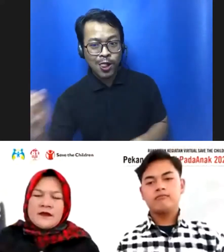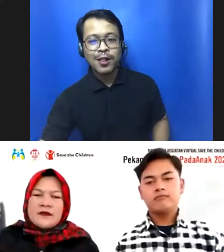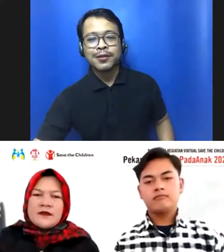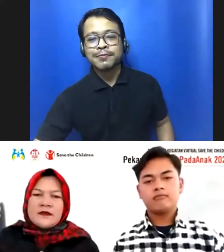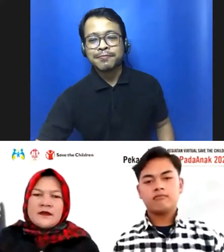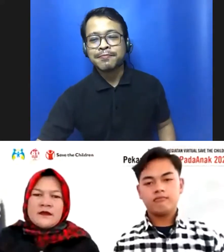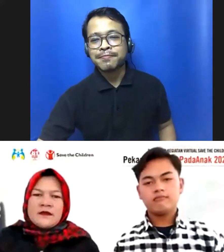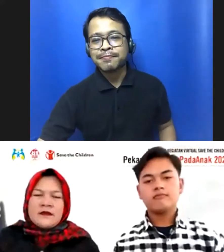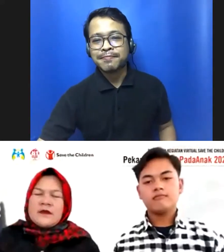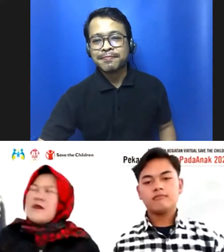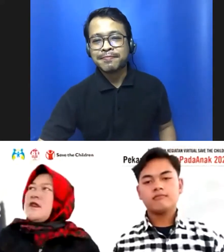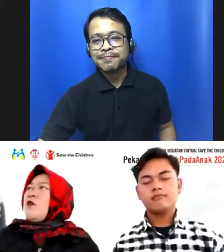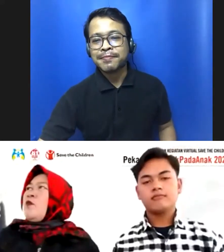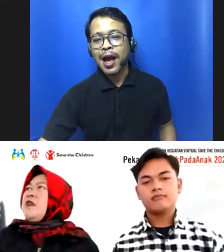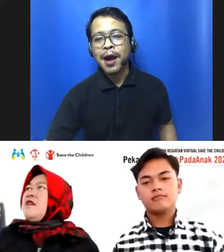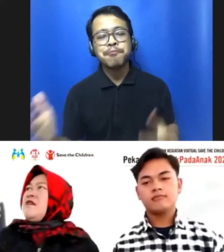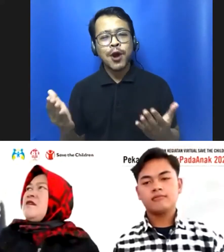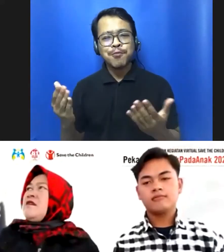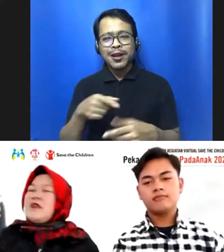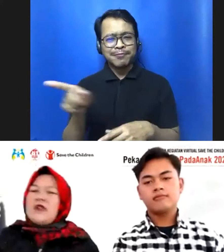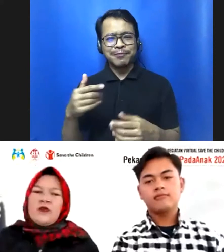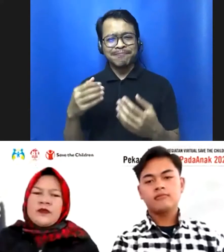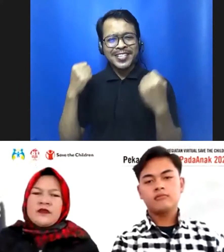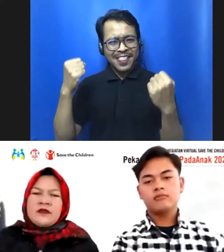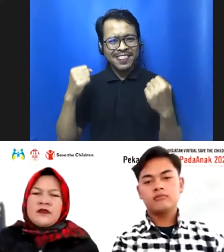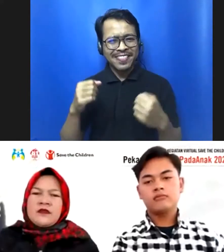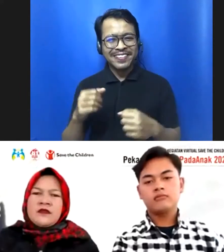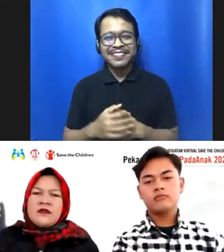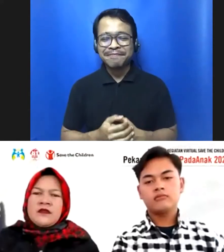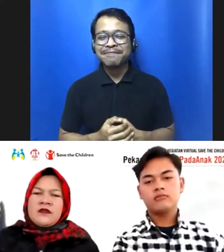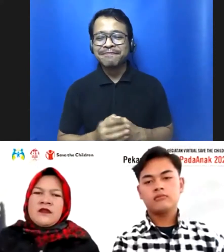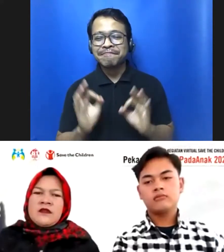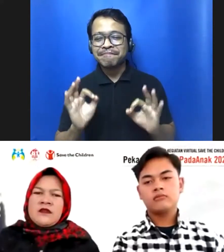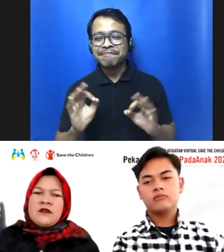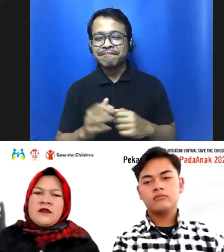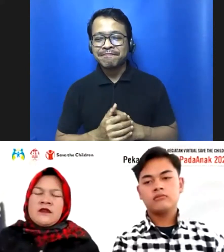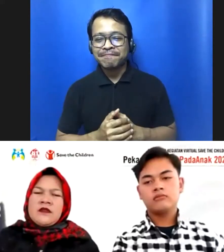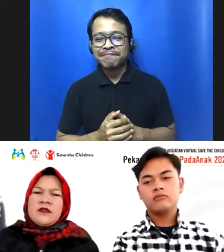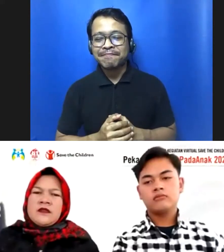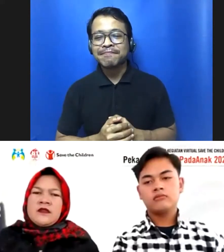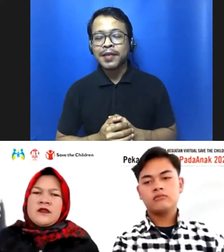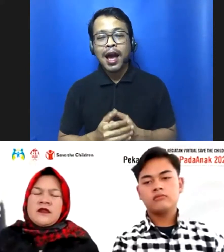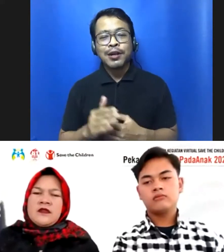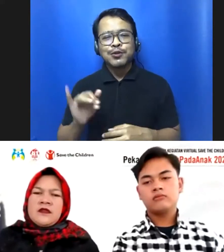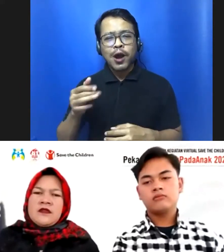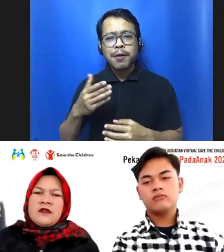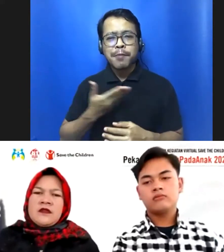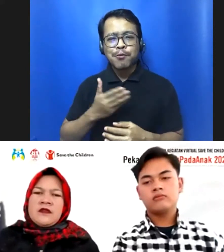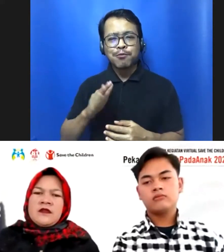Mudah-mudahan juga dalam kondisi sehat walafiat. Nah, saya ingin juga menyapa